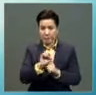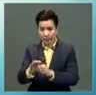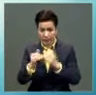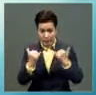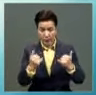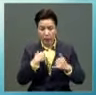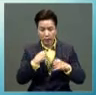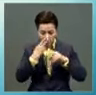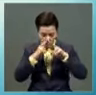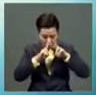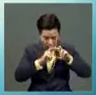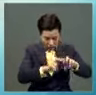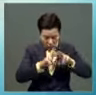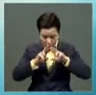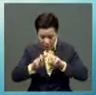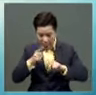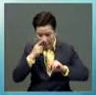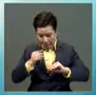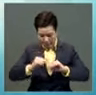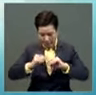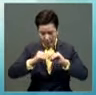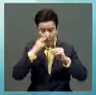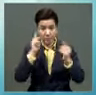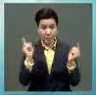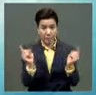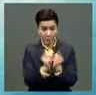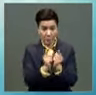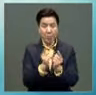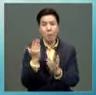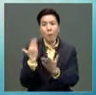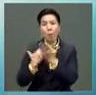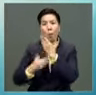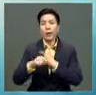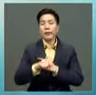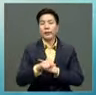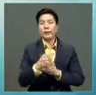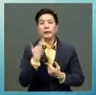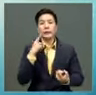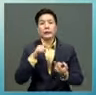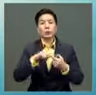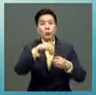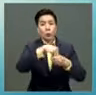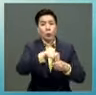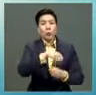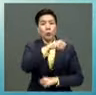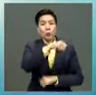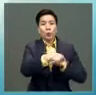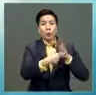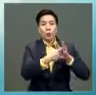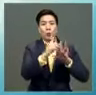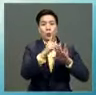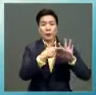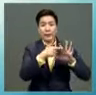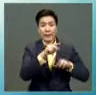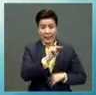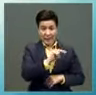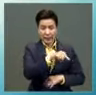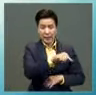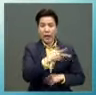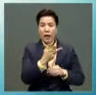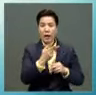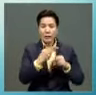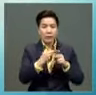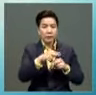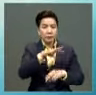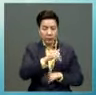การสอบสวนเพิ่มเติมนะครับก็พบว่ามีประวัติว่าอยู่ที่ประเทศซูดานอาศัยอยู่ในเขตของอัมเด